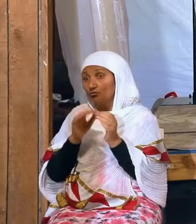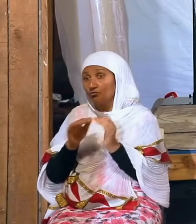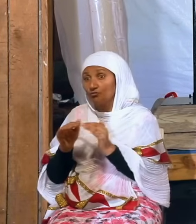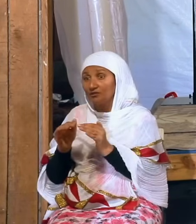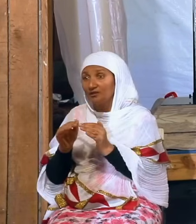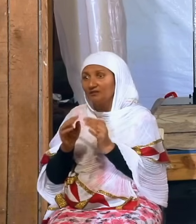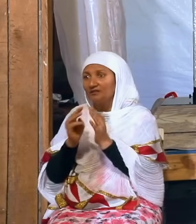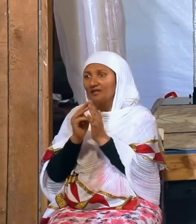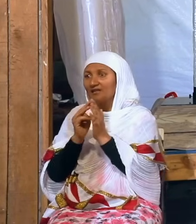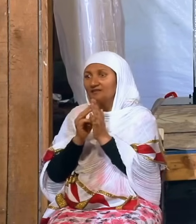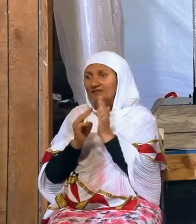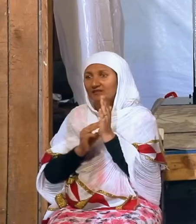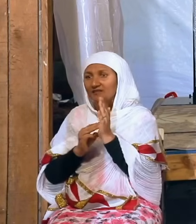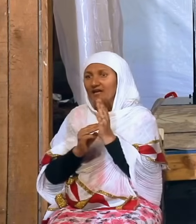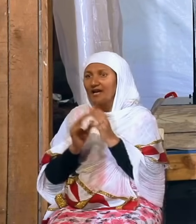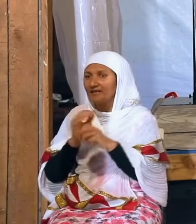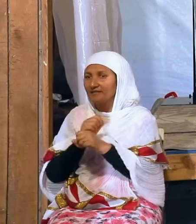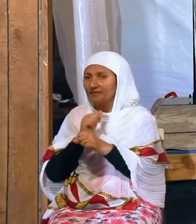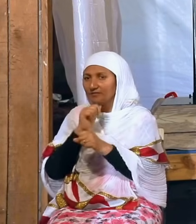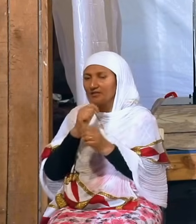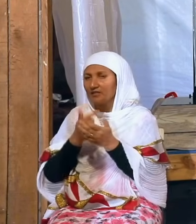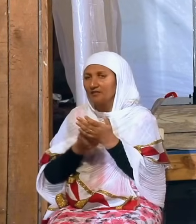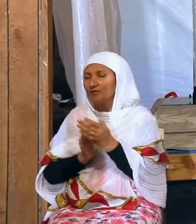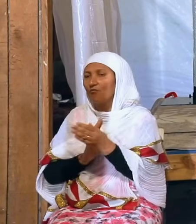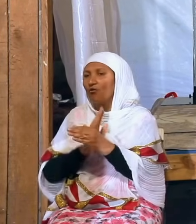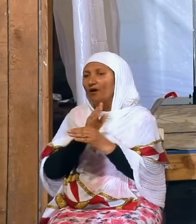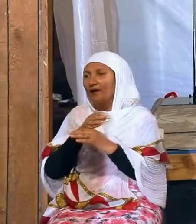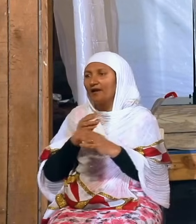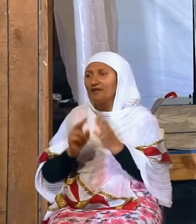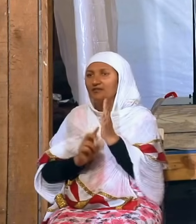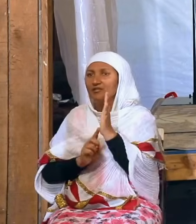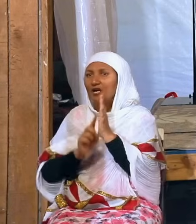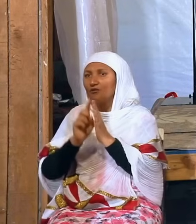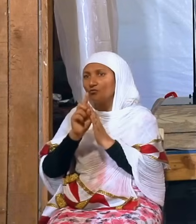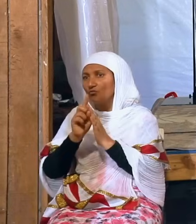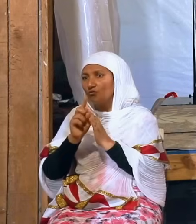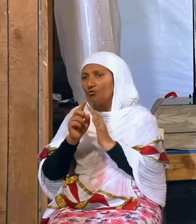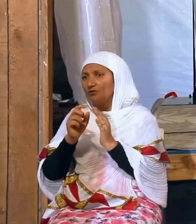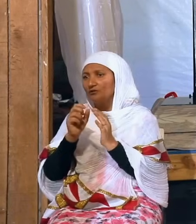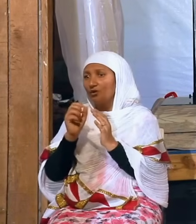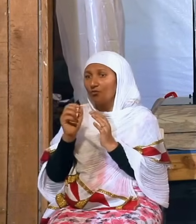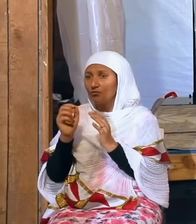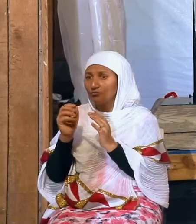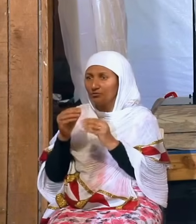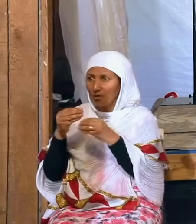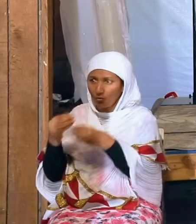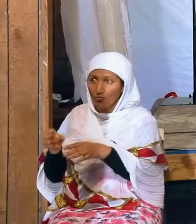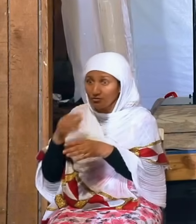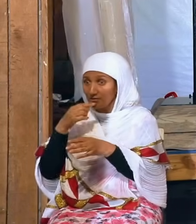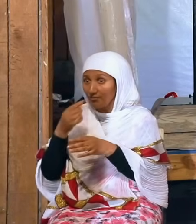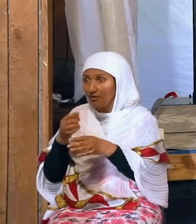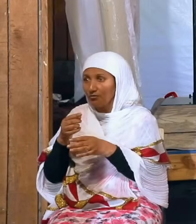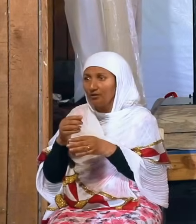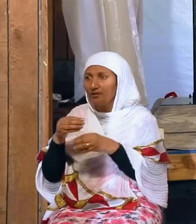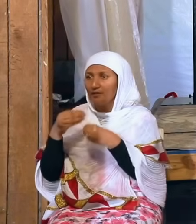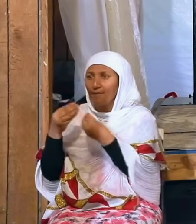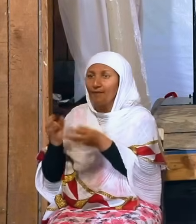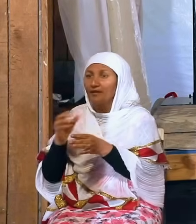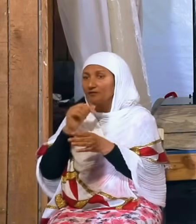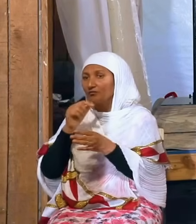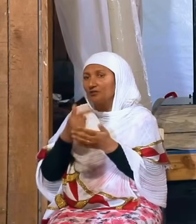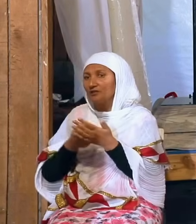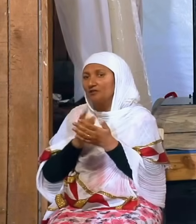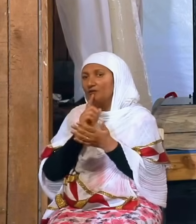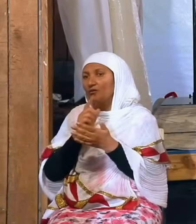ብዙ ምናበላሻቸው በዚያ ጊዜ ከዛ በኋላ ሲያድጉ ተው ሲባል እሺ ማይሉት በዚህ መሰረታዊ ምክንያት ነው እና የመጀመሪያው